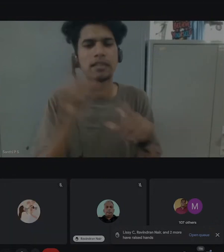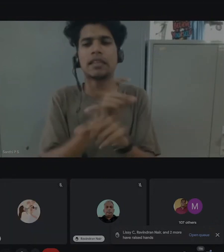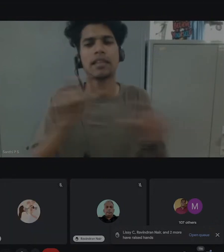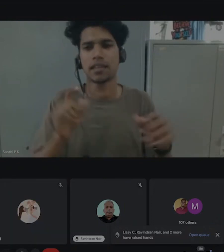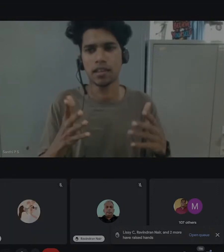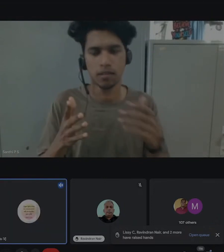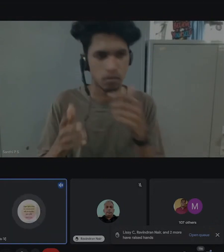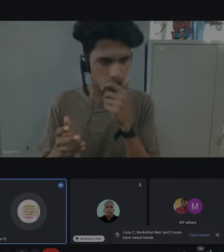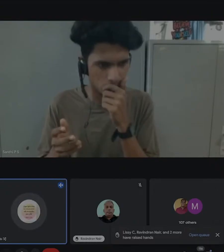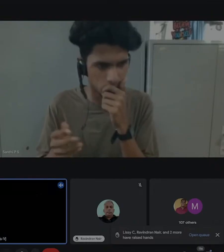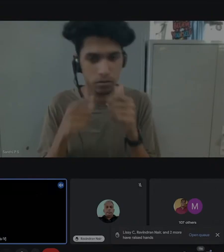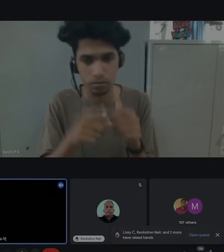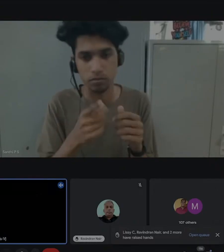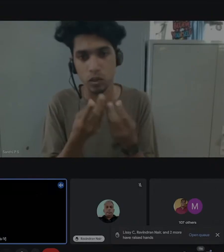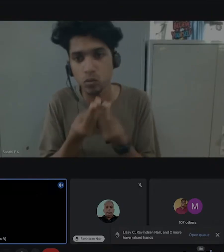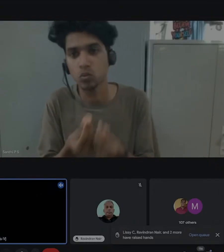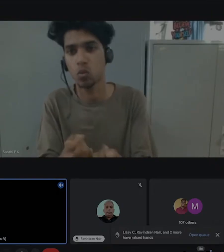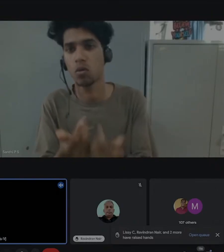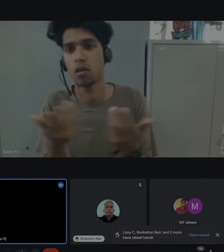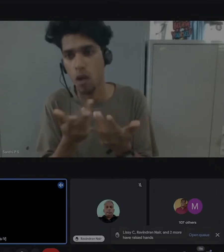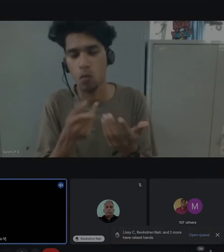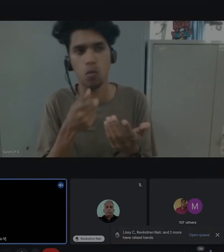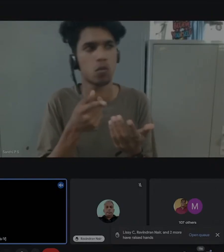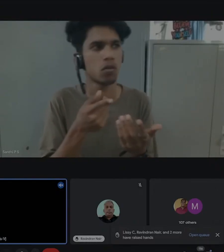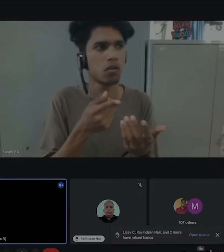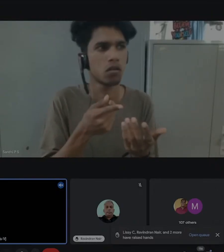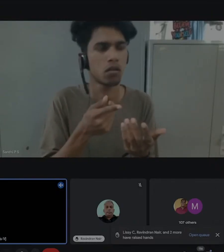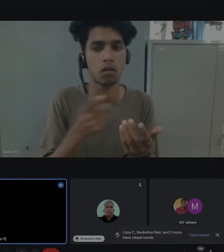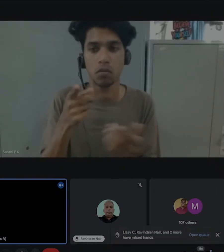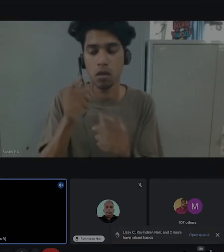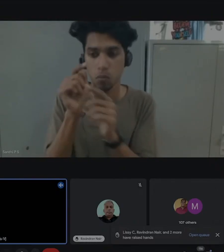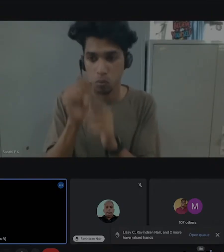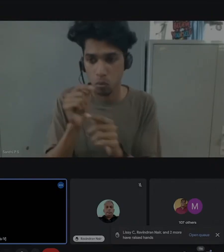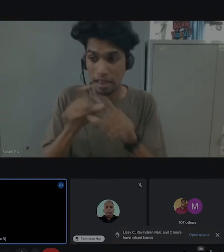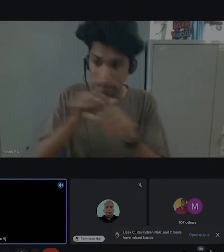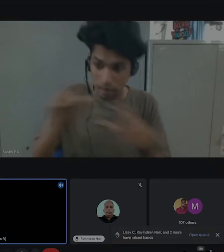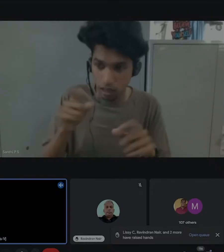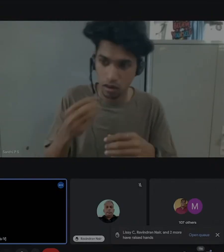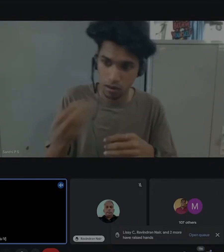അങ്ങനെ കുറയ്ക്കാനുള്ള മാർഗങ്ങൾ എന്താണ് കൃത്യമായിട്ടുള്ള ഇഷ്യൂ എന്ന് പറഞ്ഞാൽ നമുക്കത് പറയാൻ പറ്റത്തുള്ളൂ.